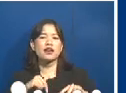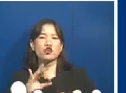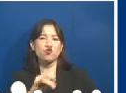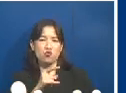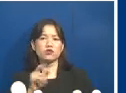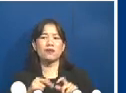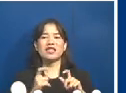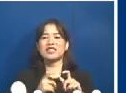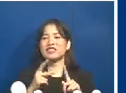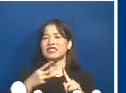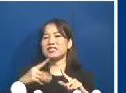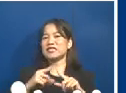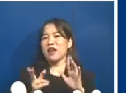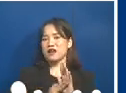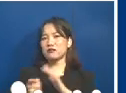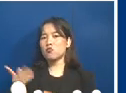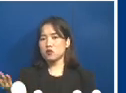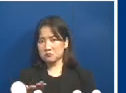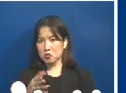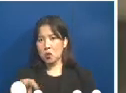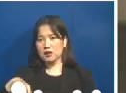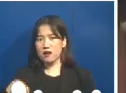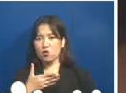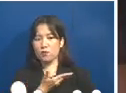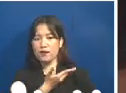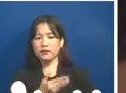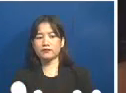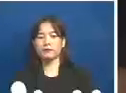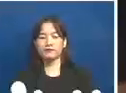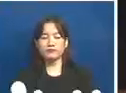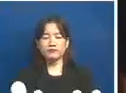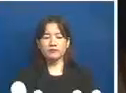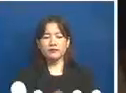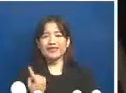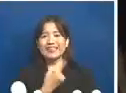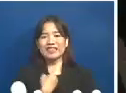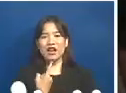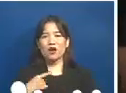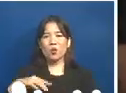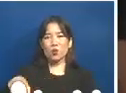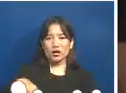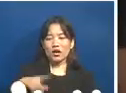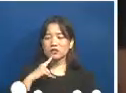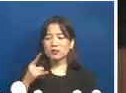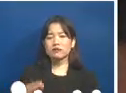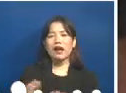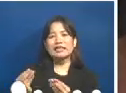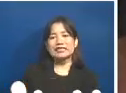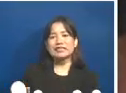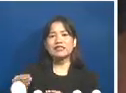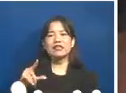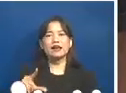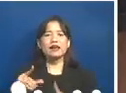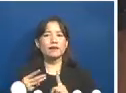ini kata keluarga korban. Kita keluarga sudah menyerahkan ya ke LBH GP Ansor yang